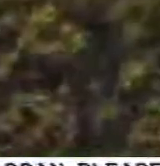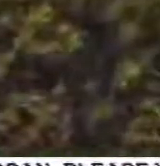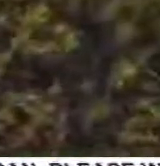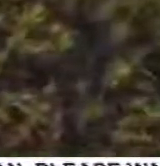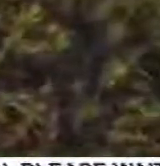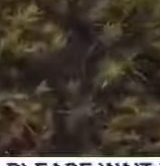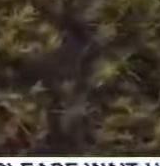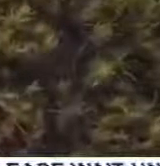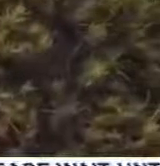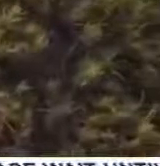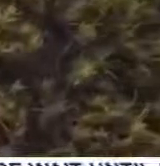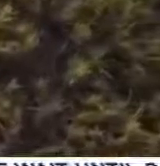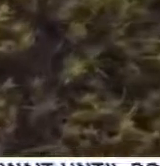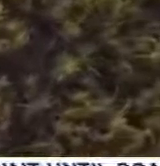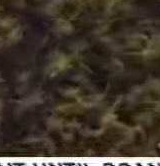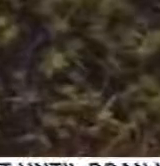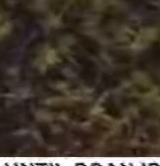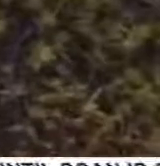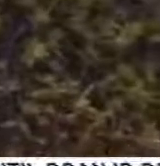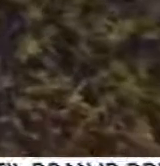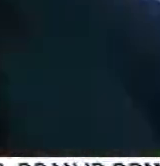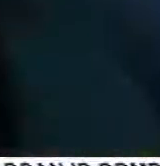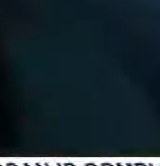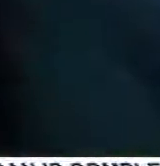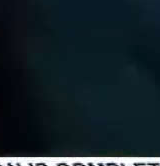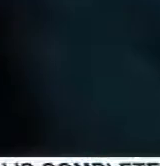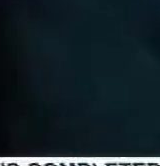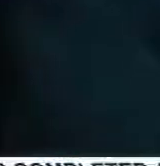Pardilla para sa Morning Show ng Bayan, Rise and Shine Pilipinas.